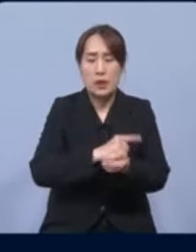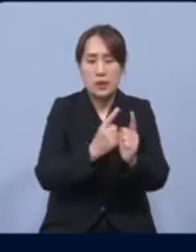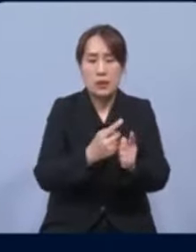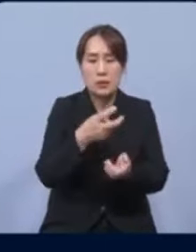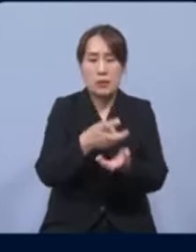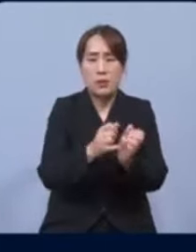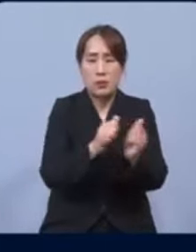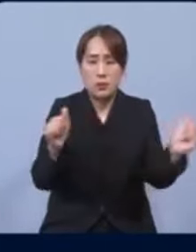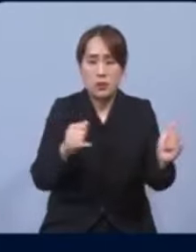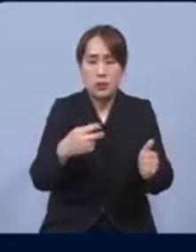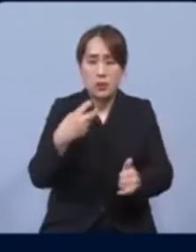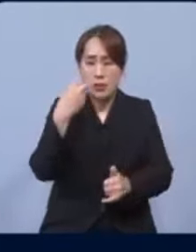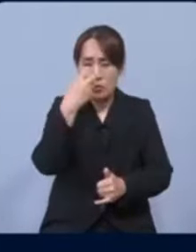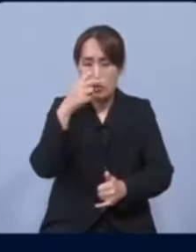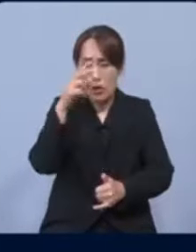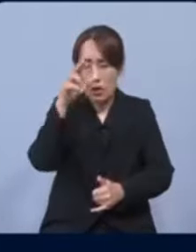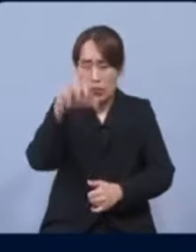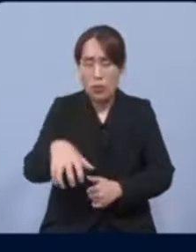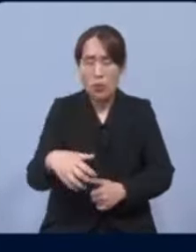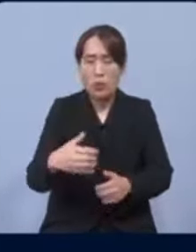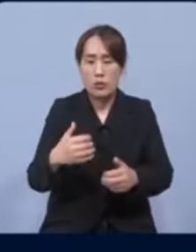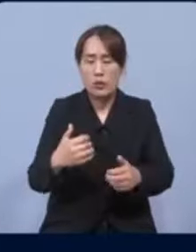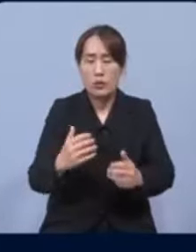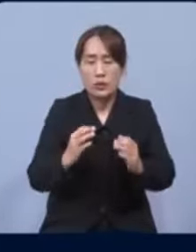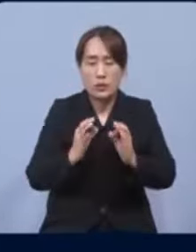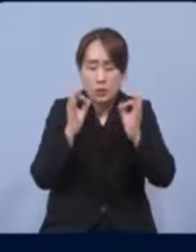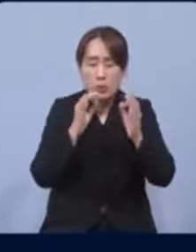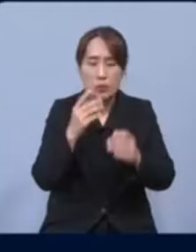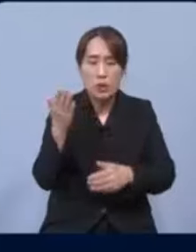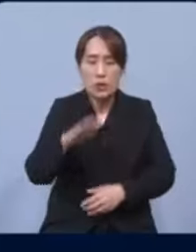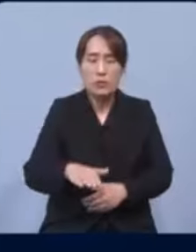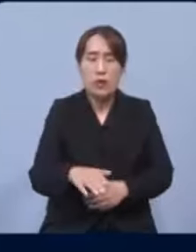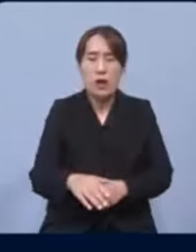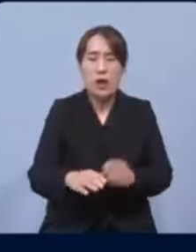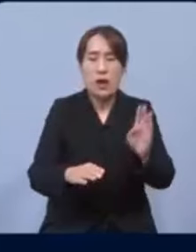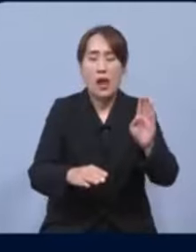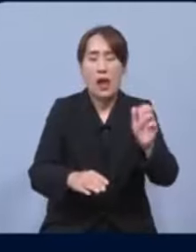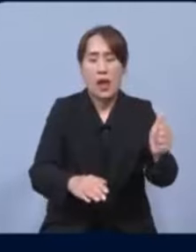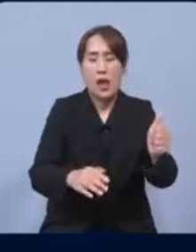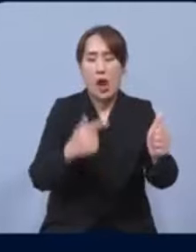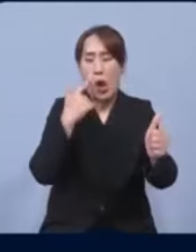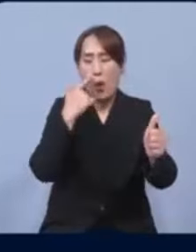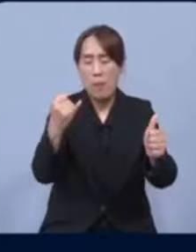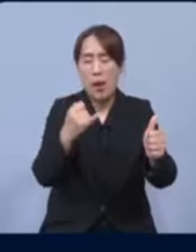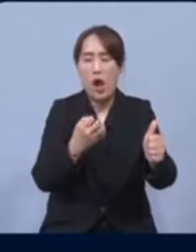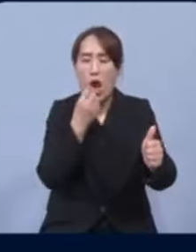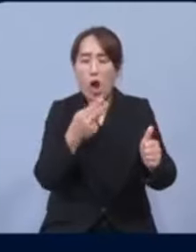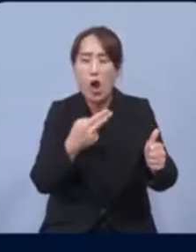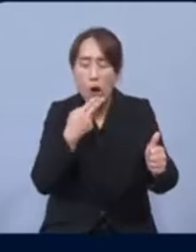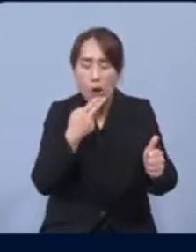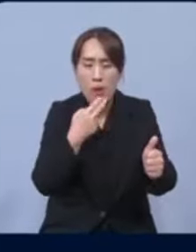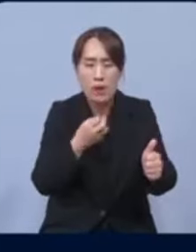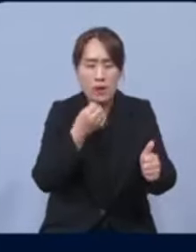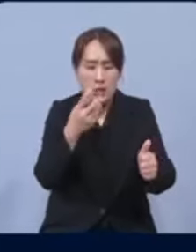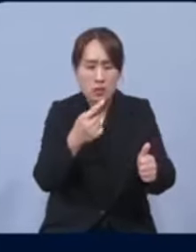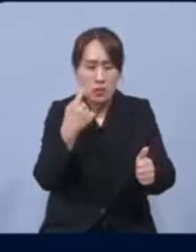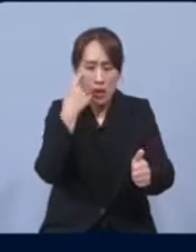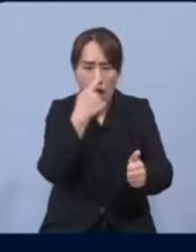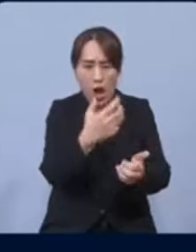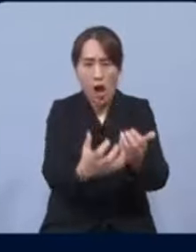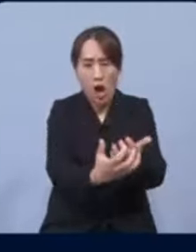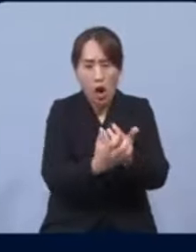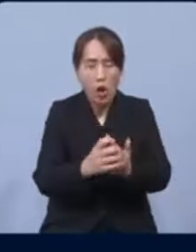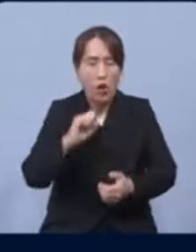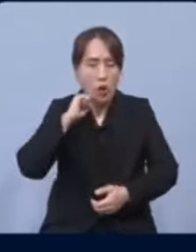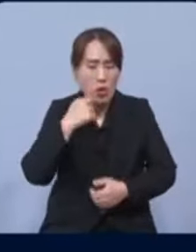수사기관에서 최선을 다했지만 양 친어머니의 비협조 등으로 진술 확보에 어려움이 있었다면서